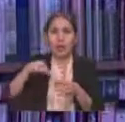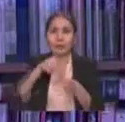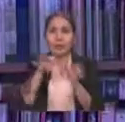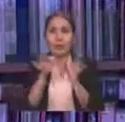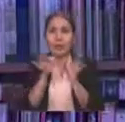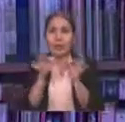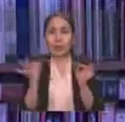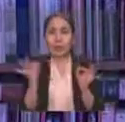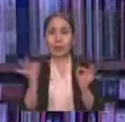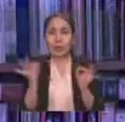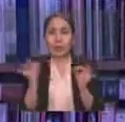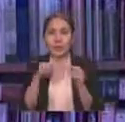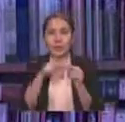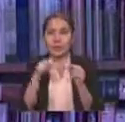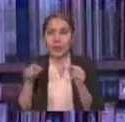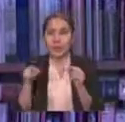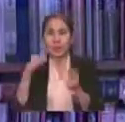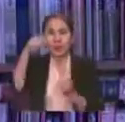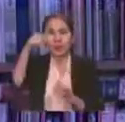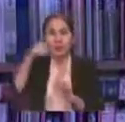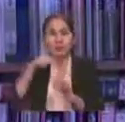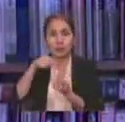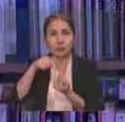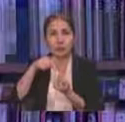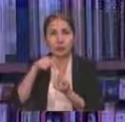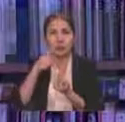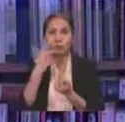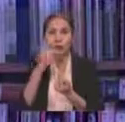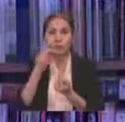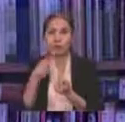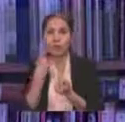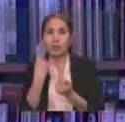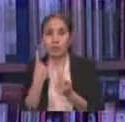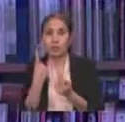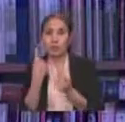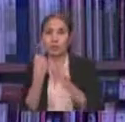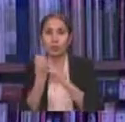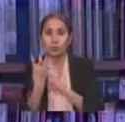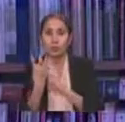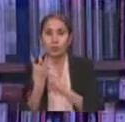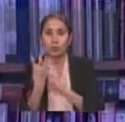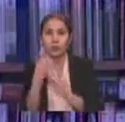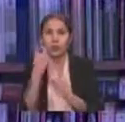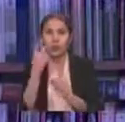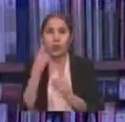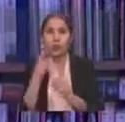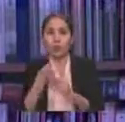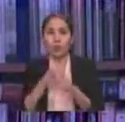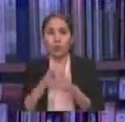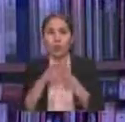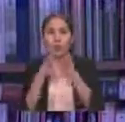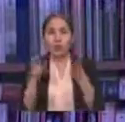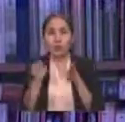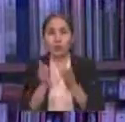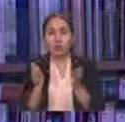bilan o'lchab, diametriga nisbatini topsak, 3.114 chiqadi. Demak, undan kattaroq